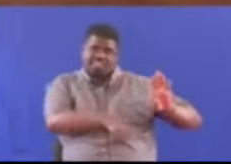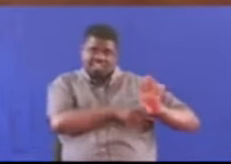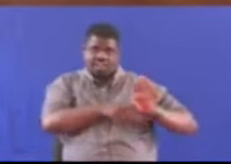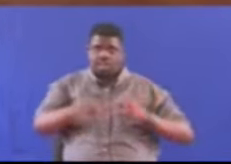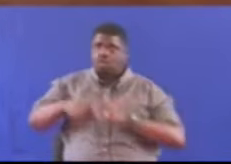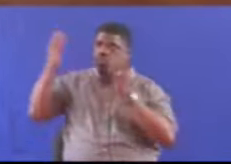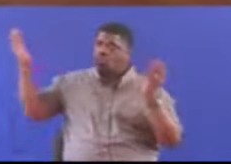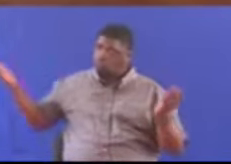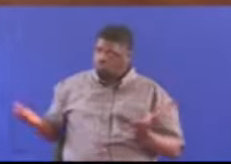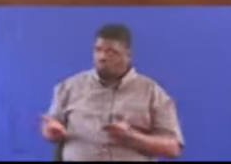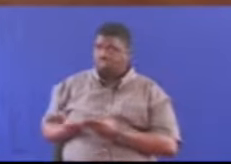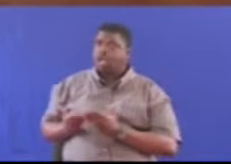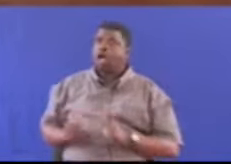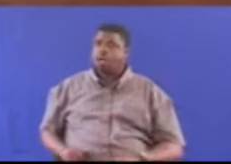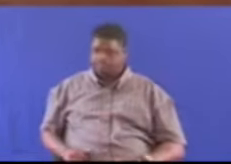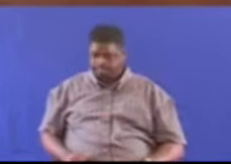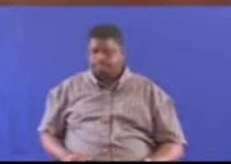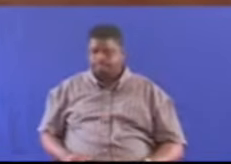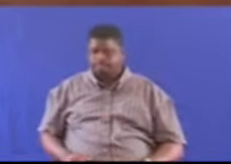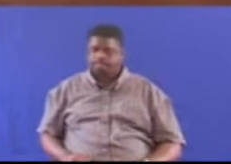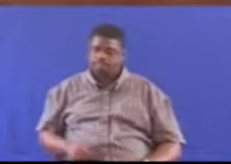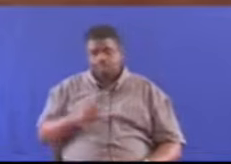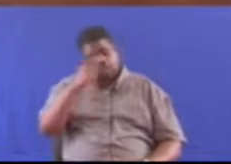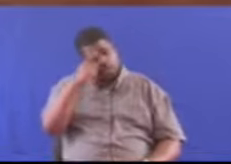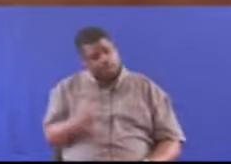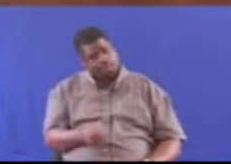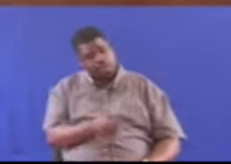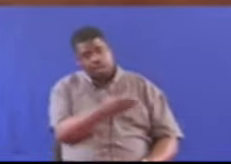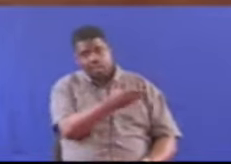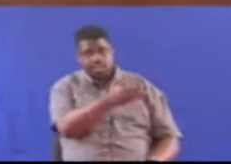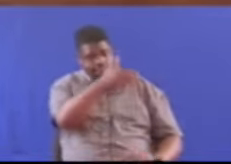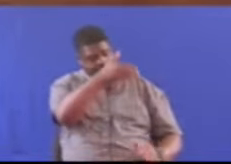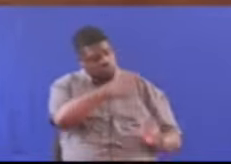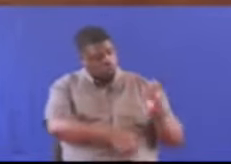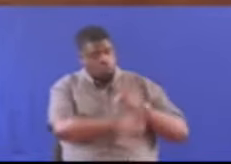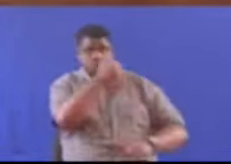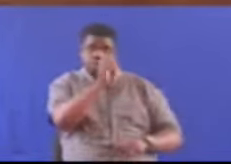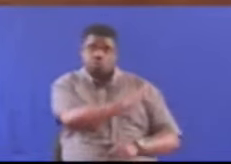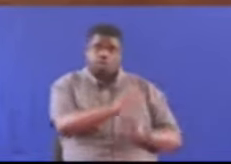ujumla. Tuna imani kwa chini ya uongozi wako